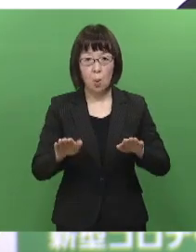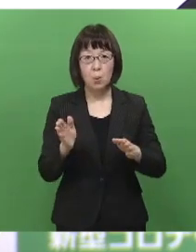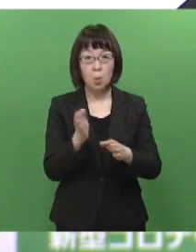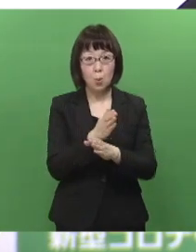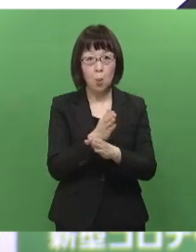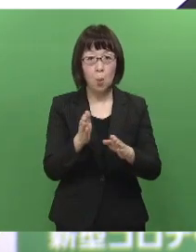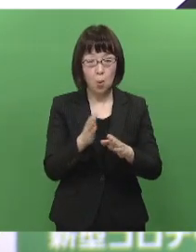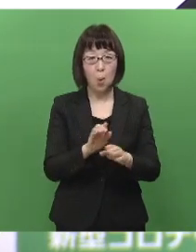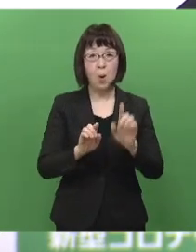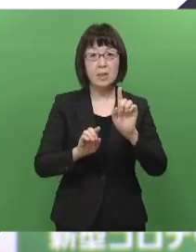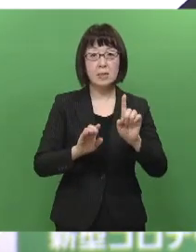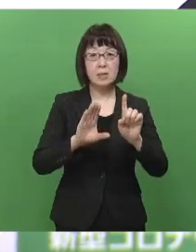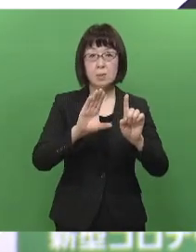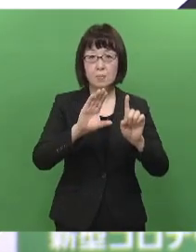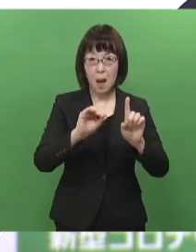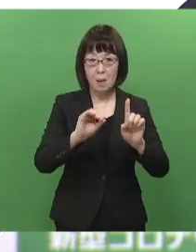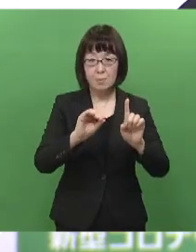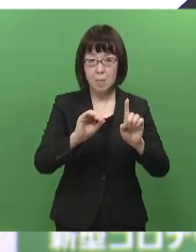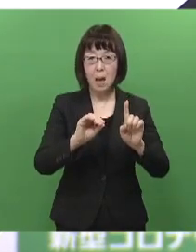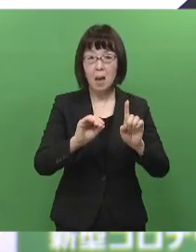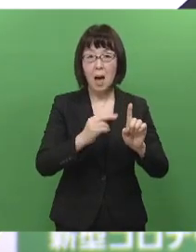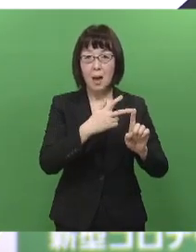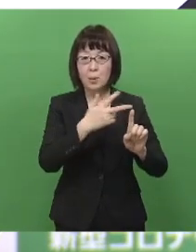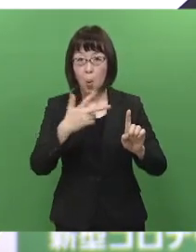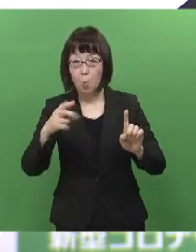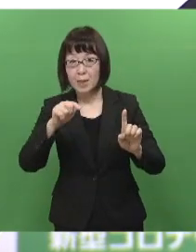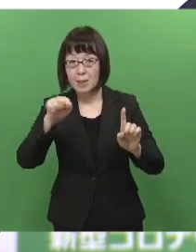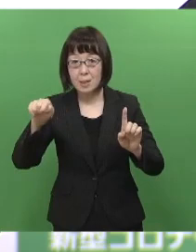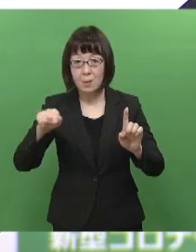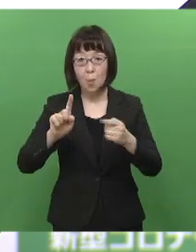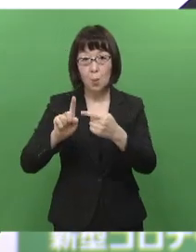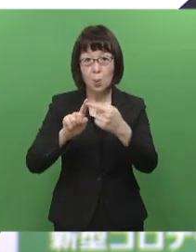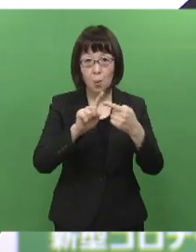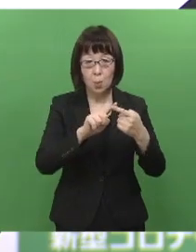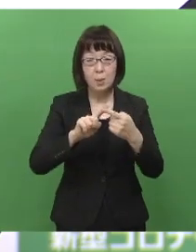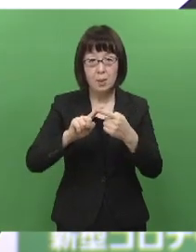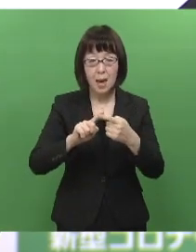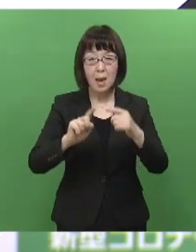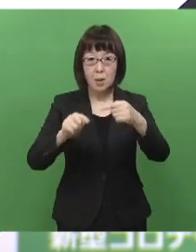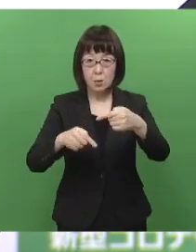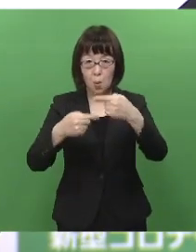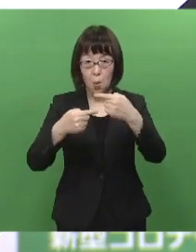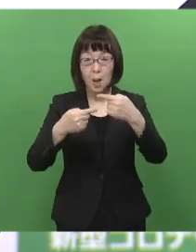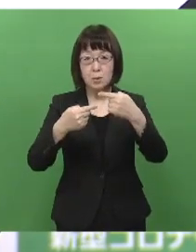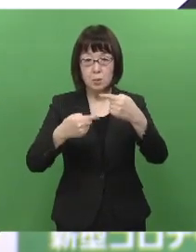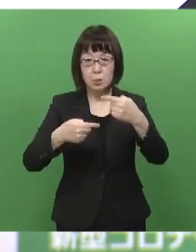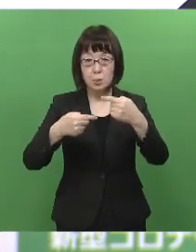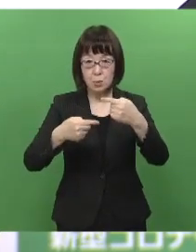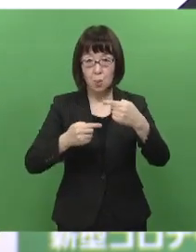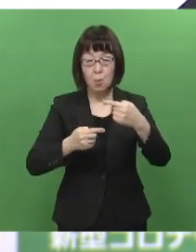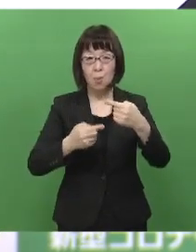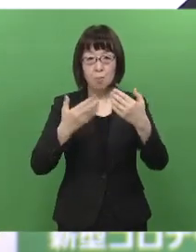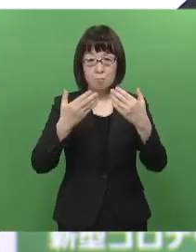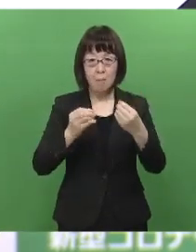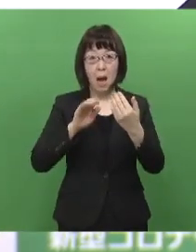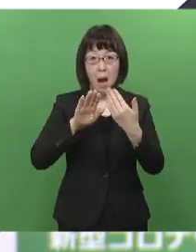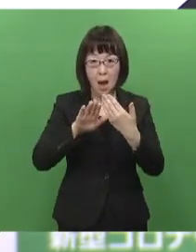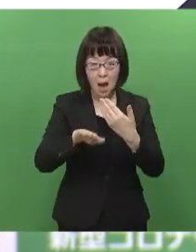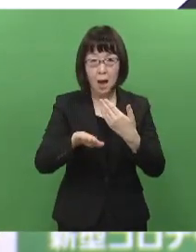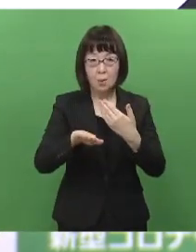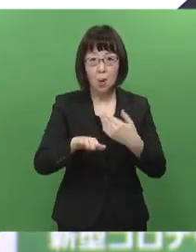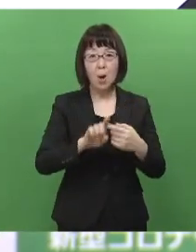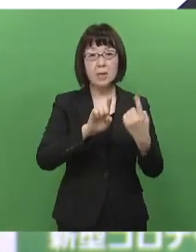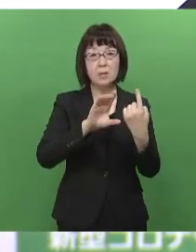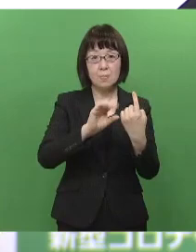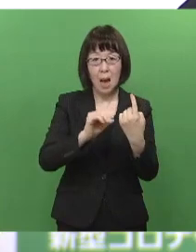件は曜日にもよりますけれども、正月明けからもの数字もですね、1万3000、